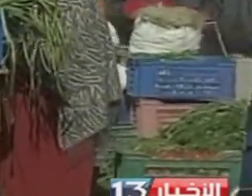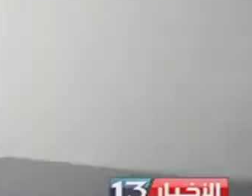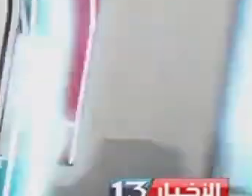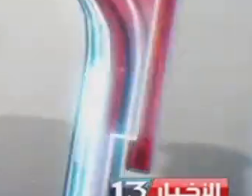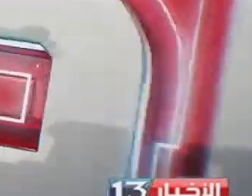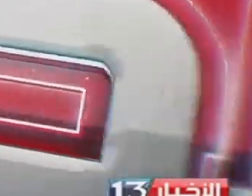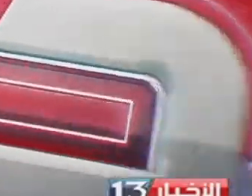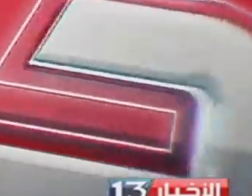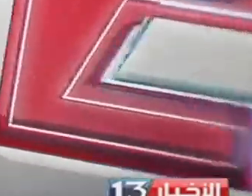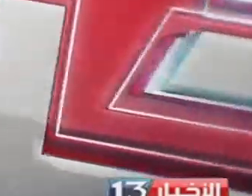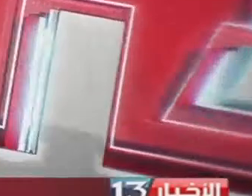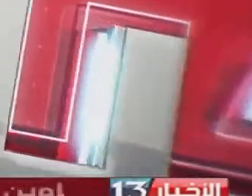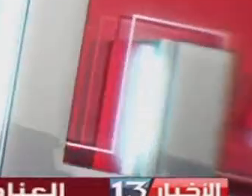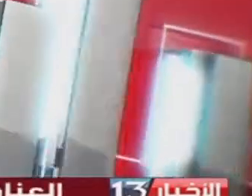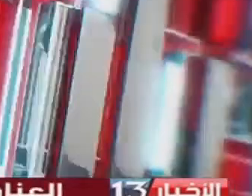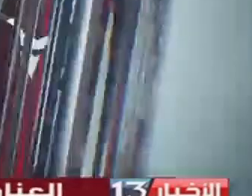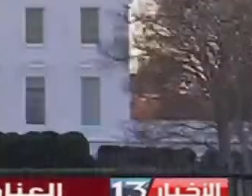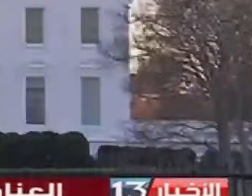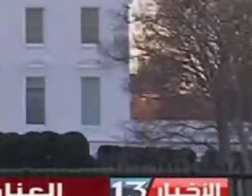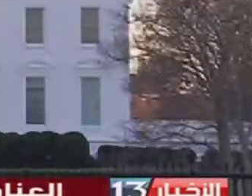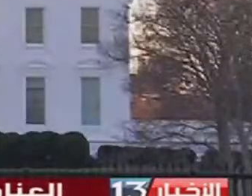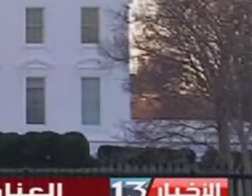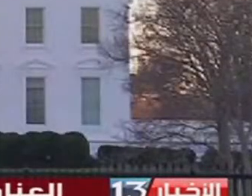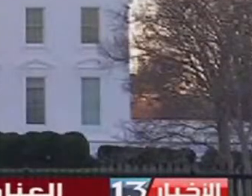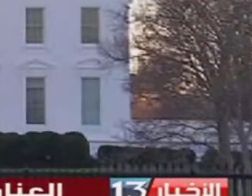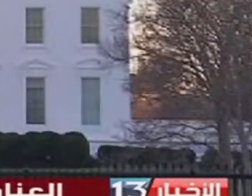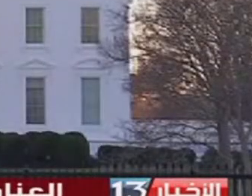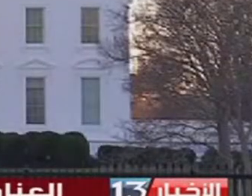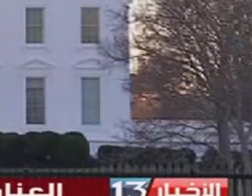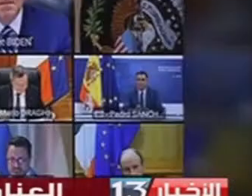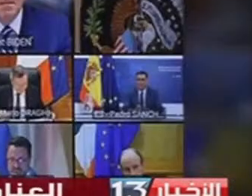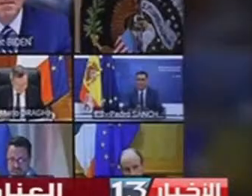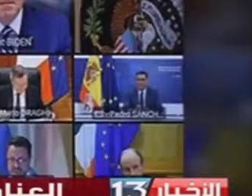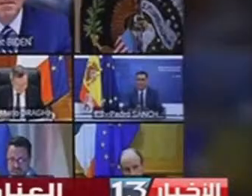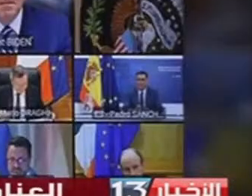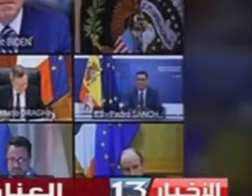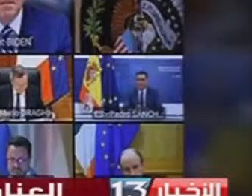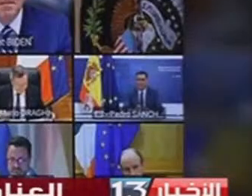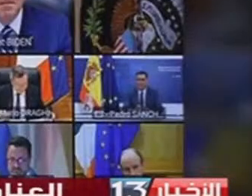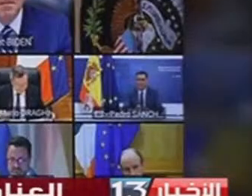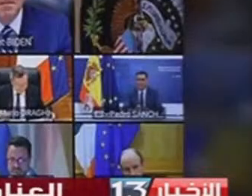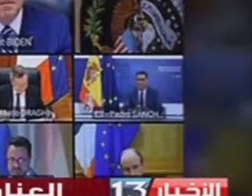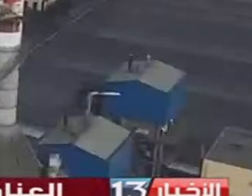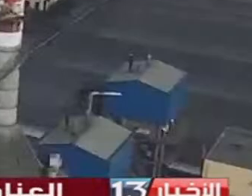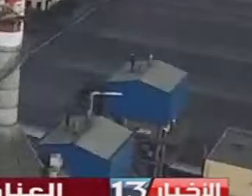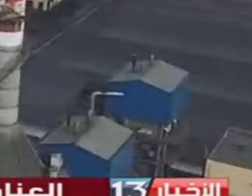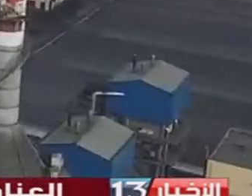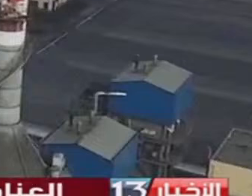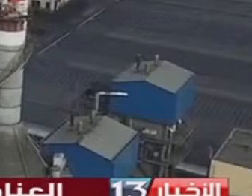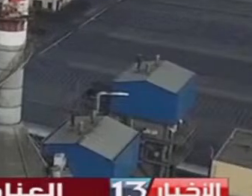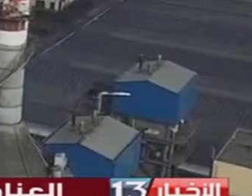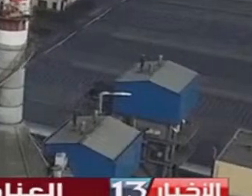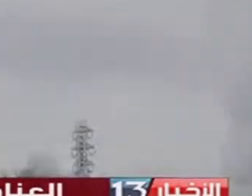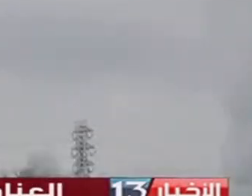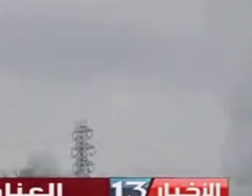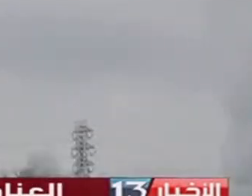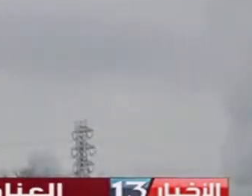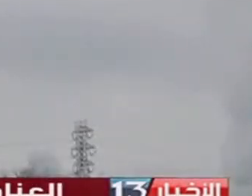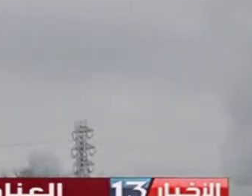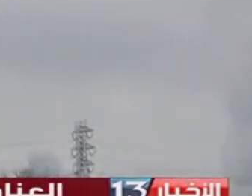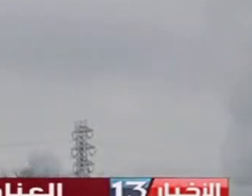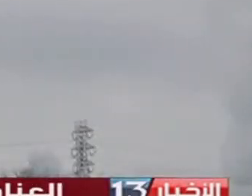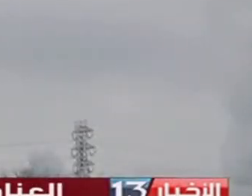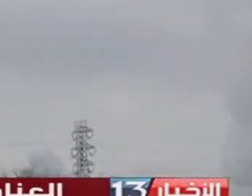في يوم الارض العالميه الرئيس الامريكي جو بايدن يستضيف الملفات والهدف متفتحه البعثات